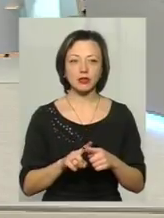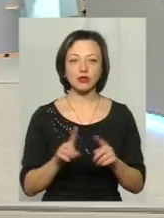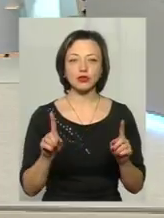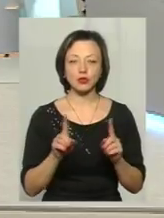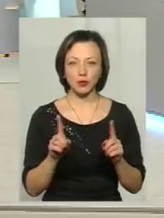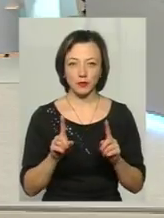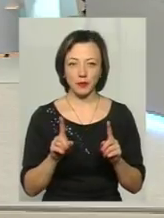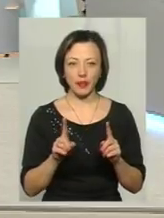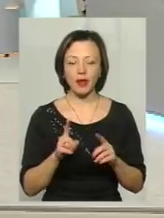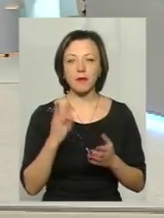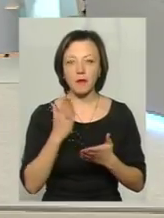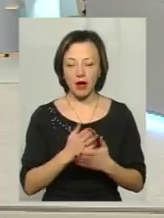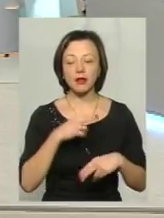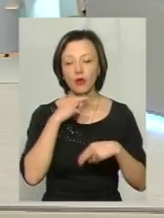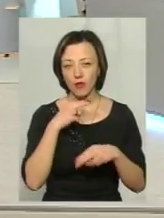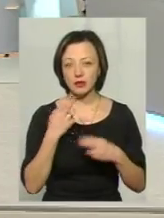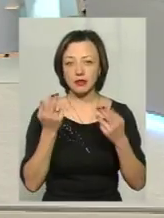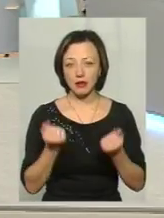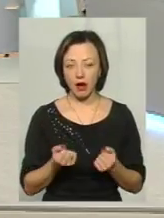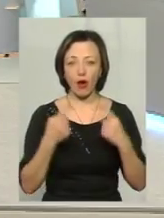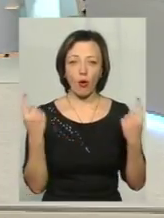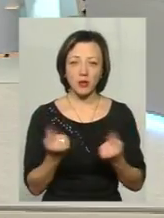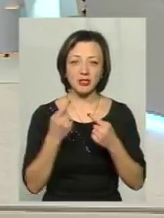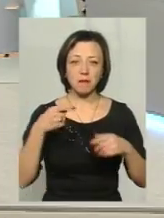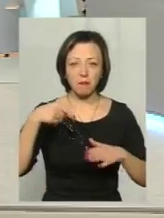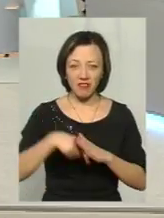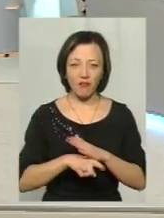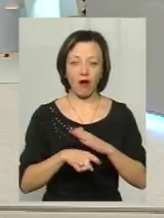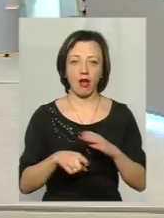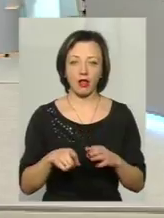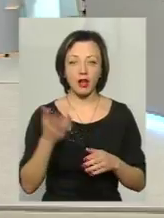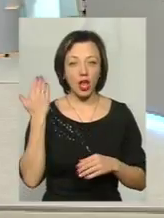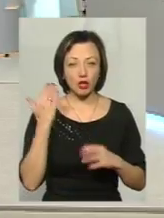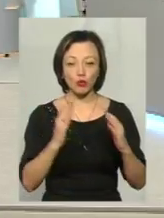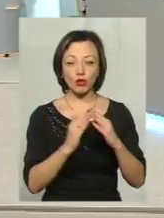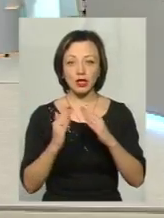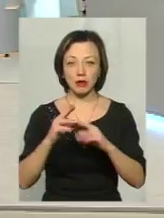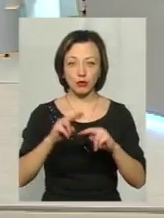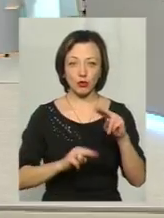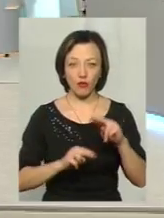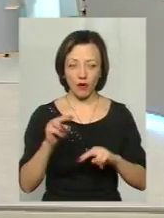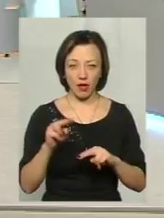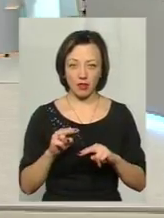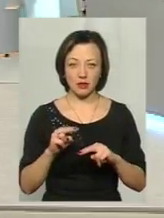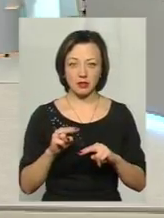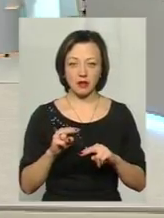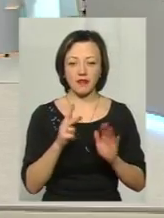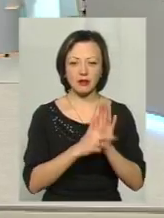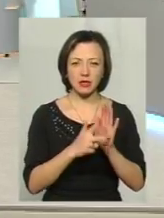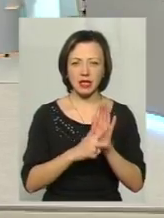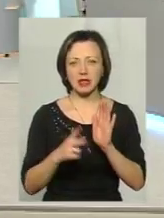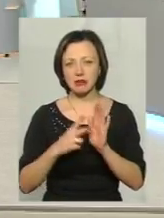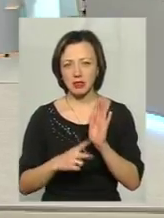Найпростіше укриття, це навіть укриття, подвали. Це мають, да. Вони ж отримали подвали статус. Раніше от, будинки, які будувалися в